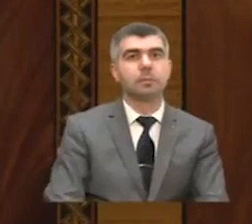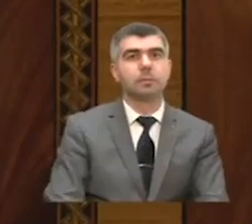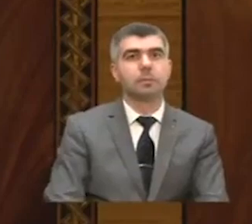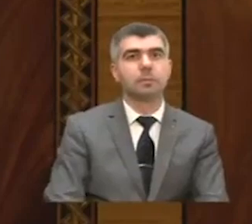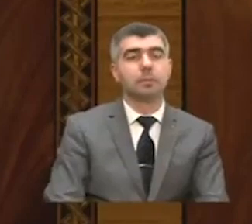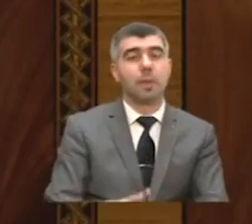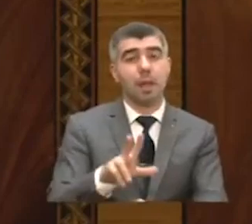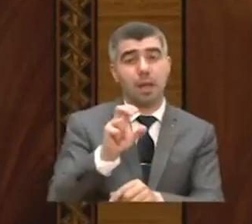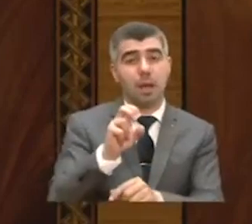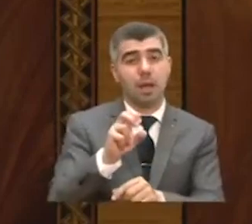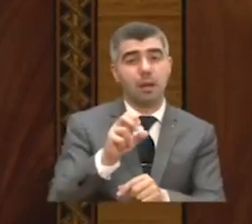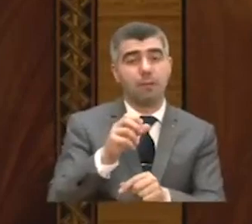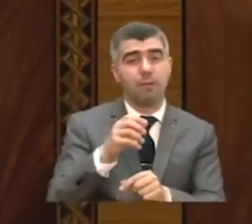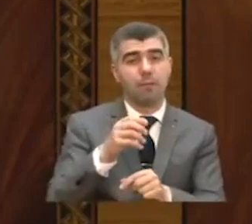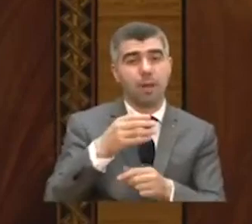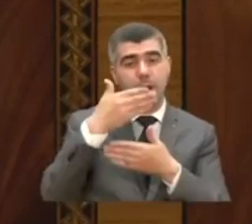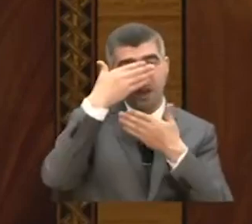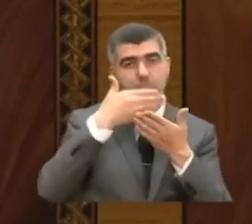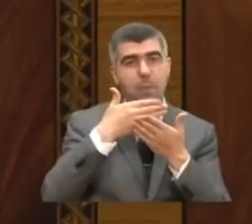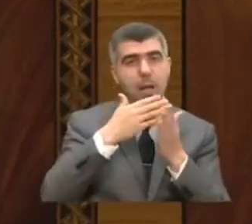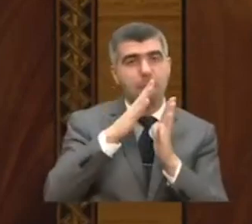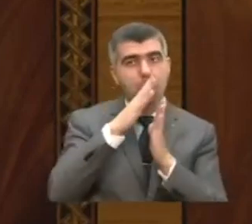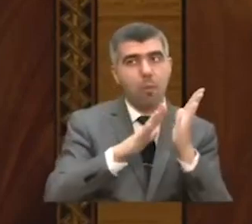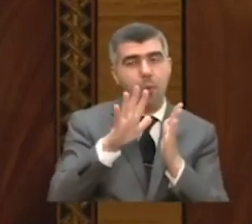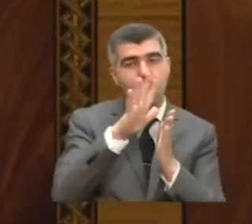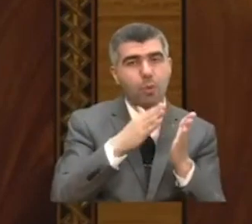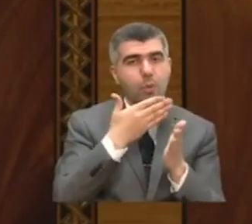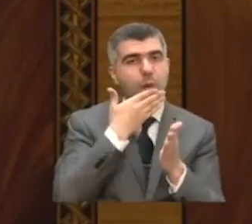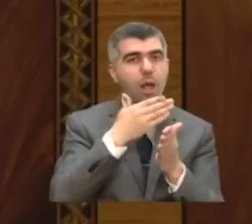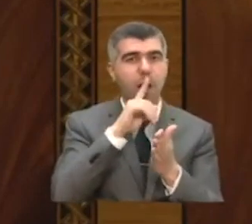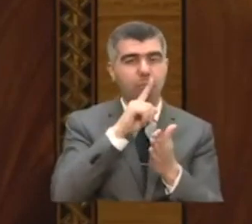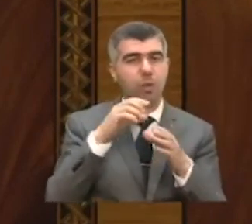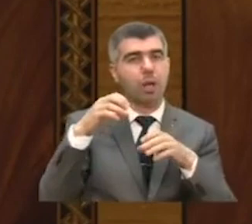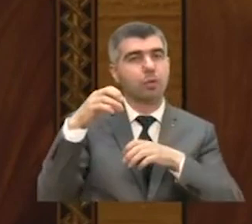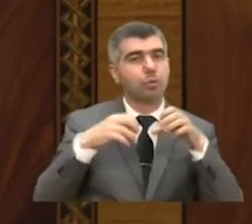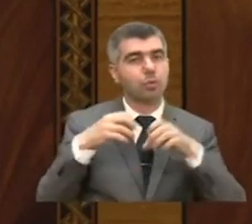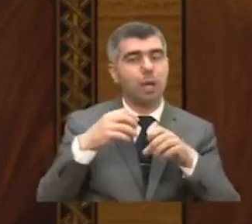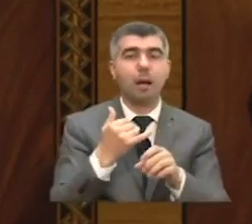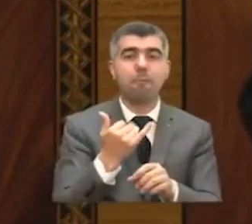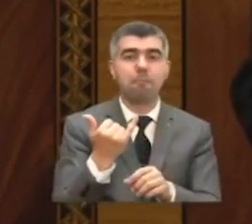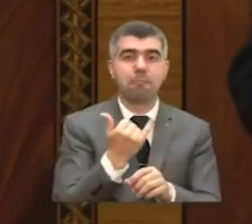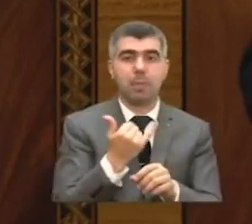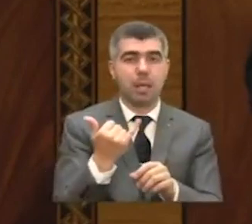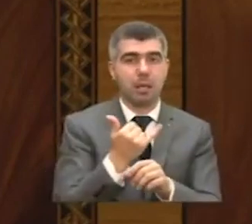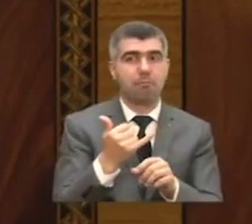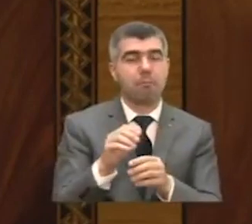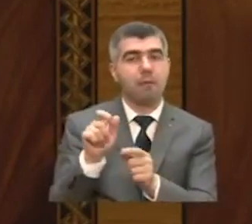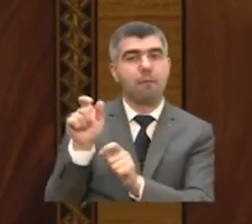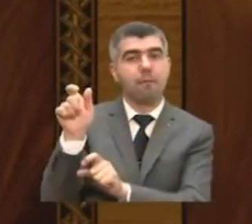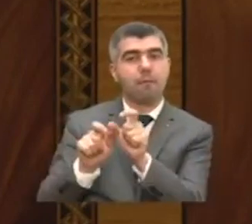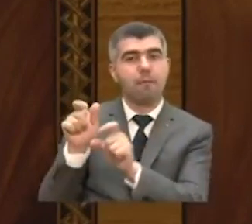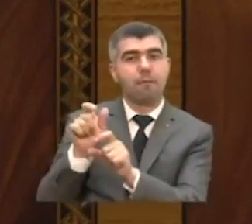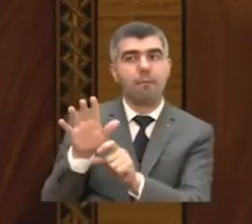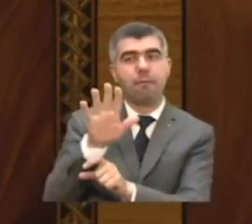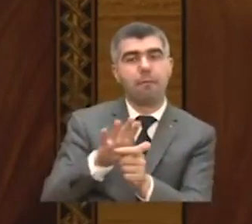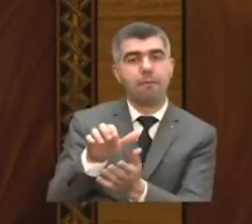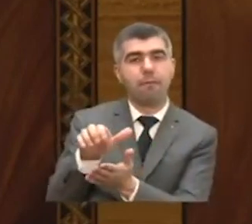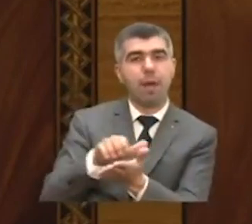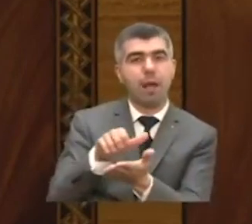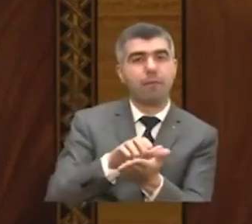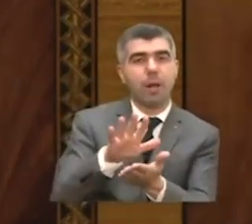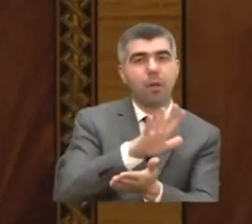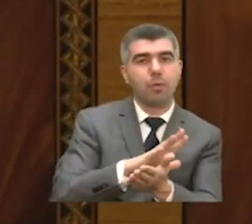عرفت بلادنا هذه السنة ولله الحمد تساقطات مطرية مهمة مكنت الفلاحة من تجاوز سنتين